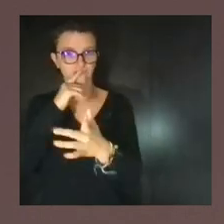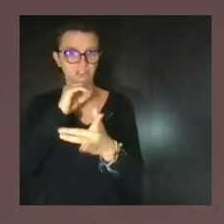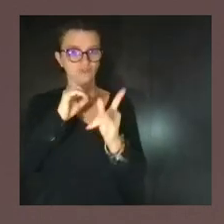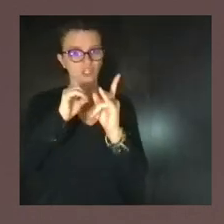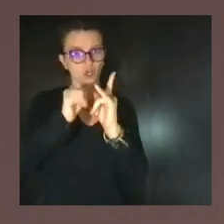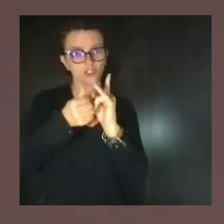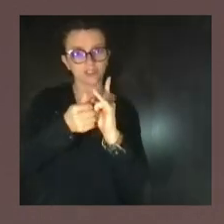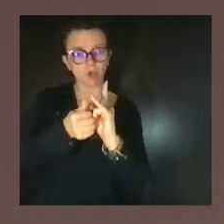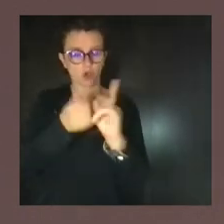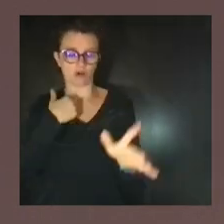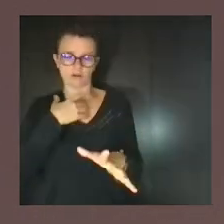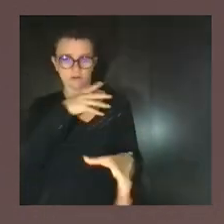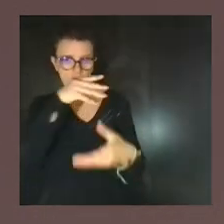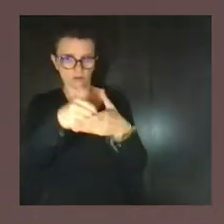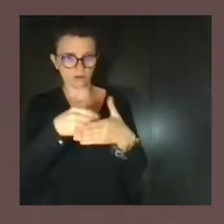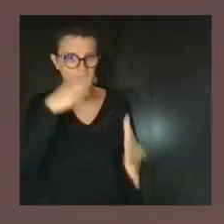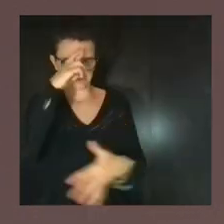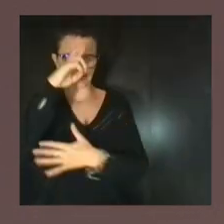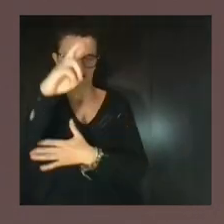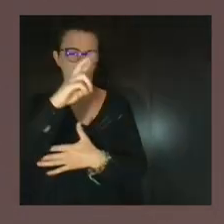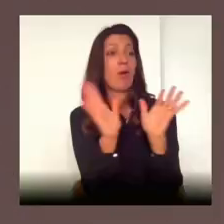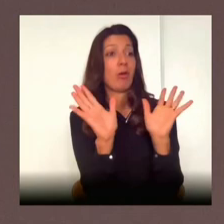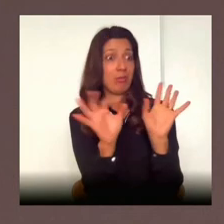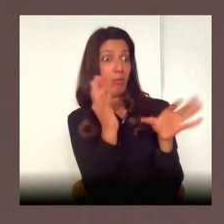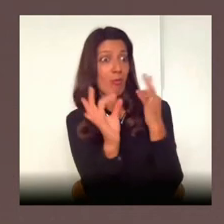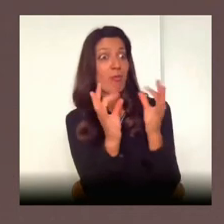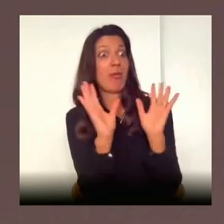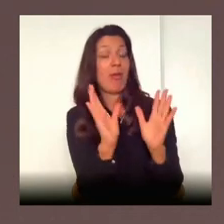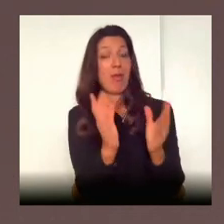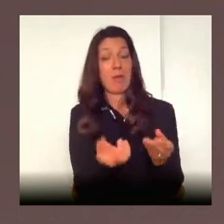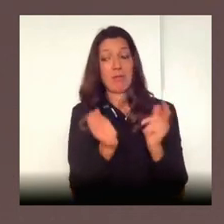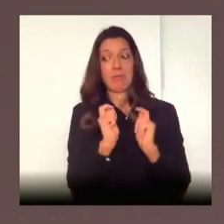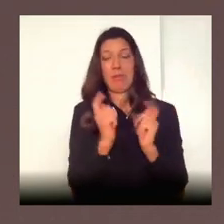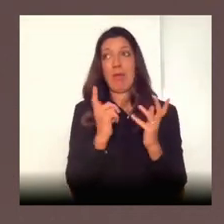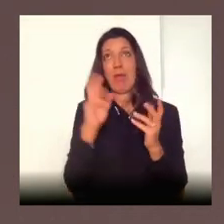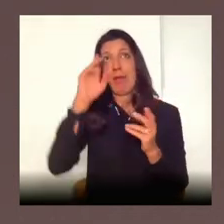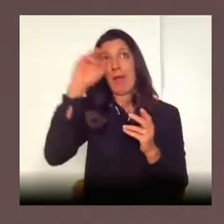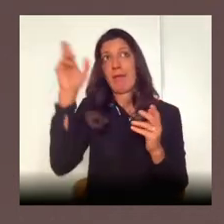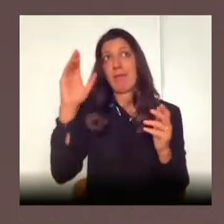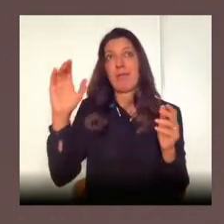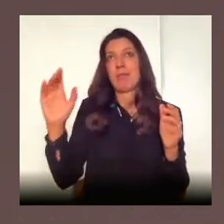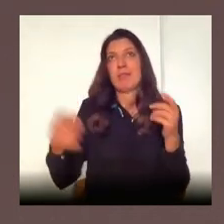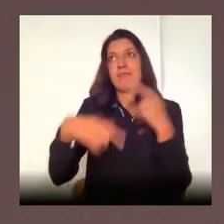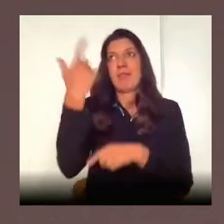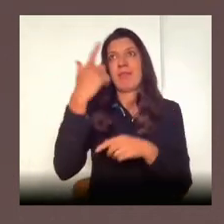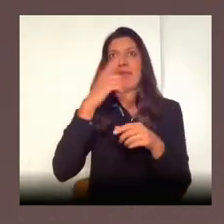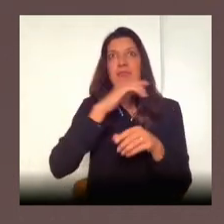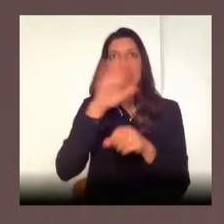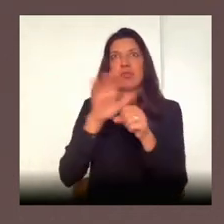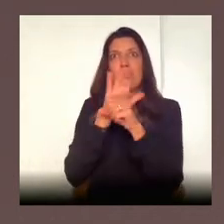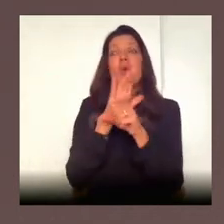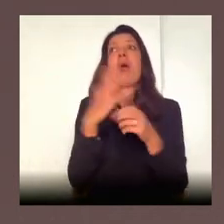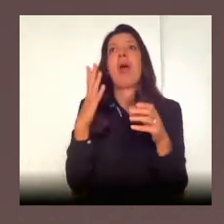mon rêve de devenir un champion est devenu réalité. L'athlétisme handisport, pour moi, se pratique avec un guide.